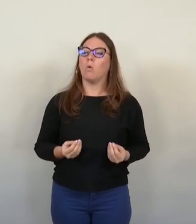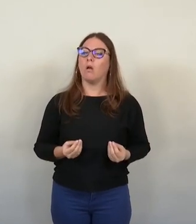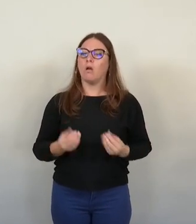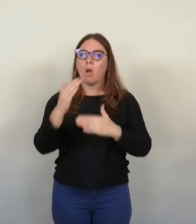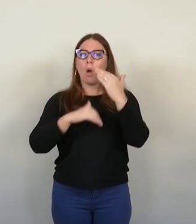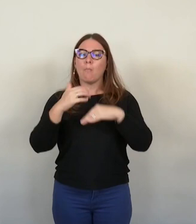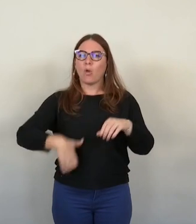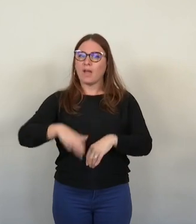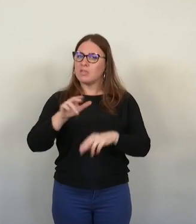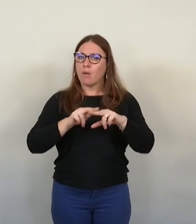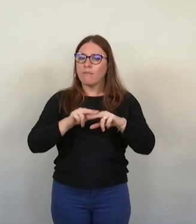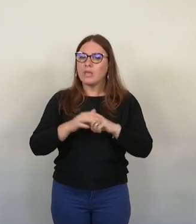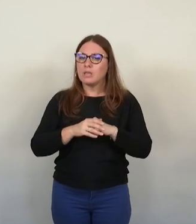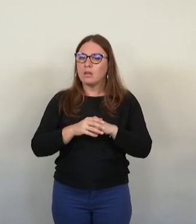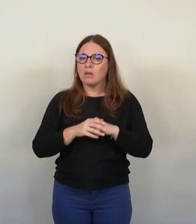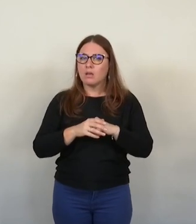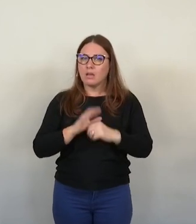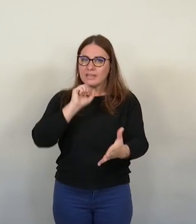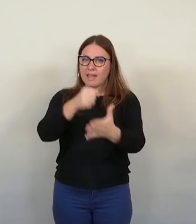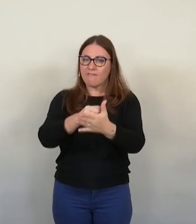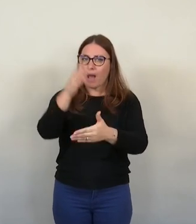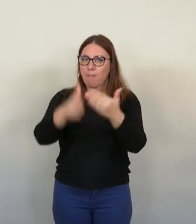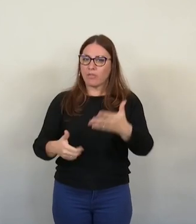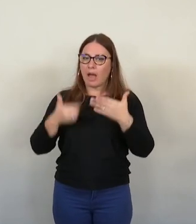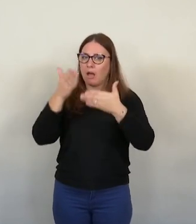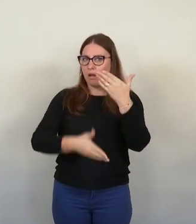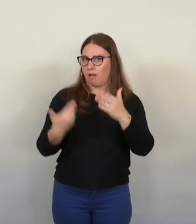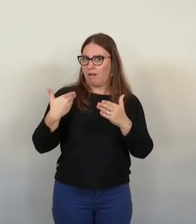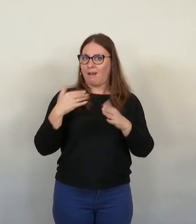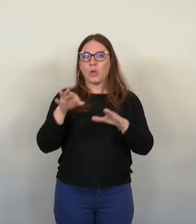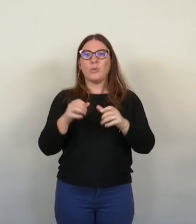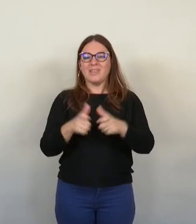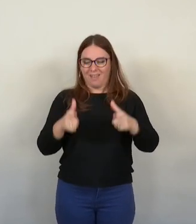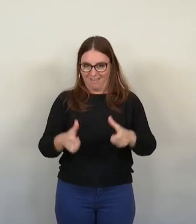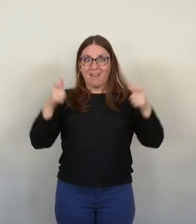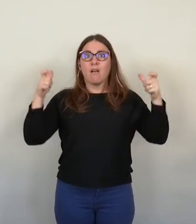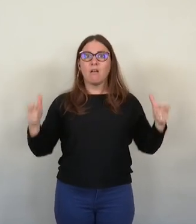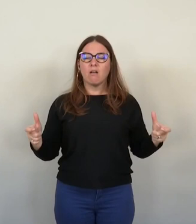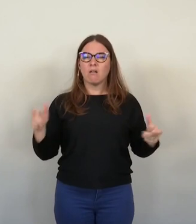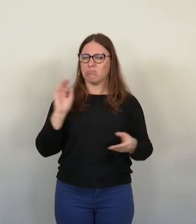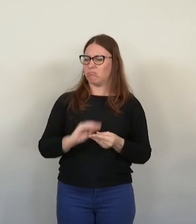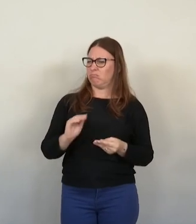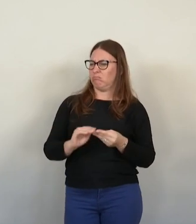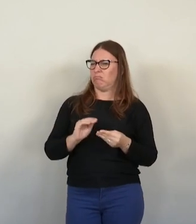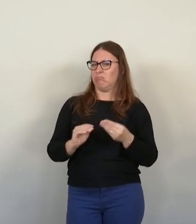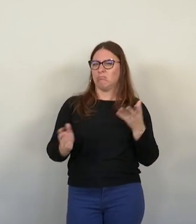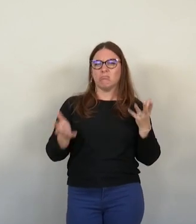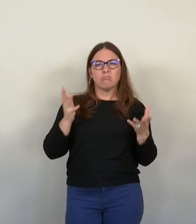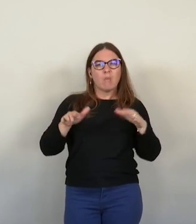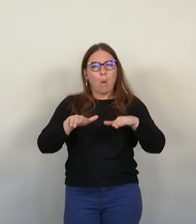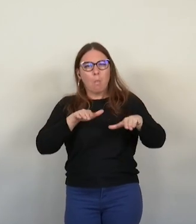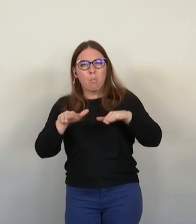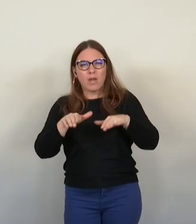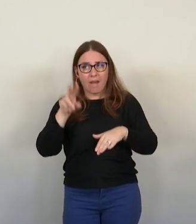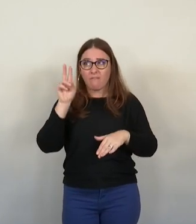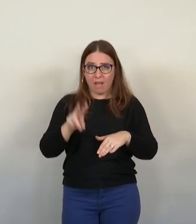d'investissement c'est d'ici la fin du mandat je croyais que la cuisine venait d'être agrandie enfin voilà je je moi ça m'interroge en terme de moyens pour le coup